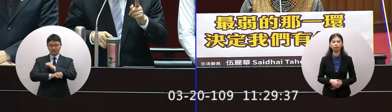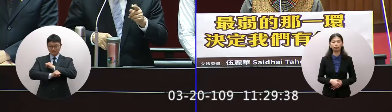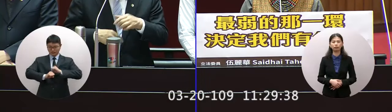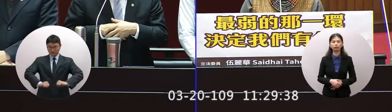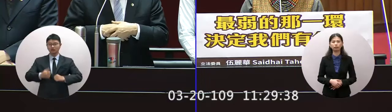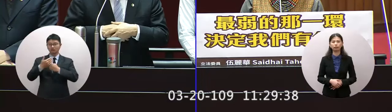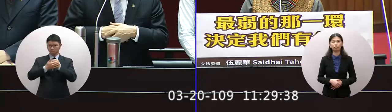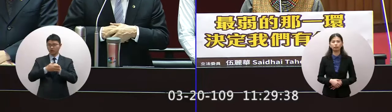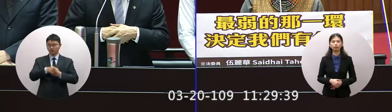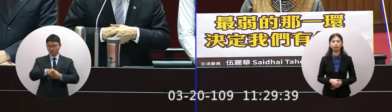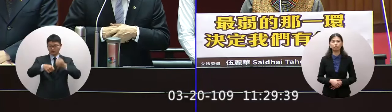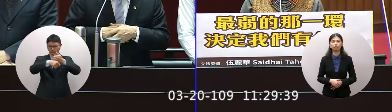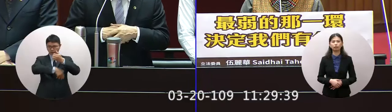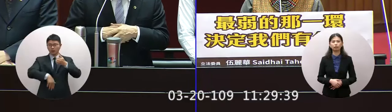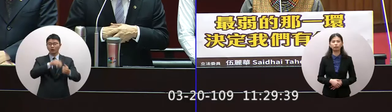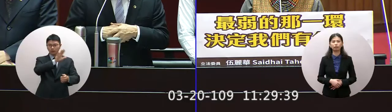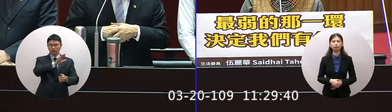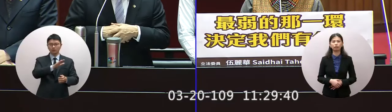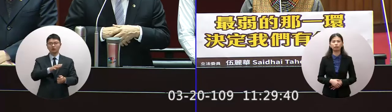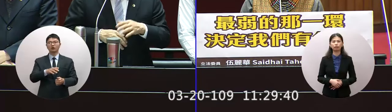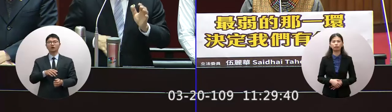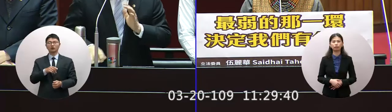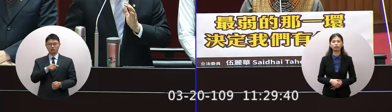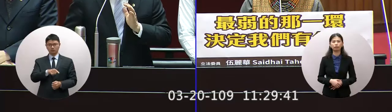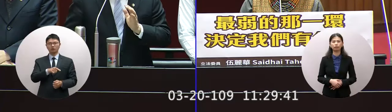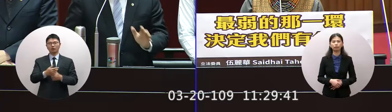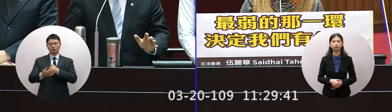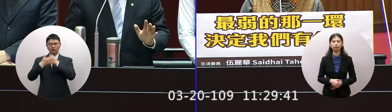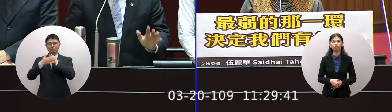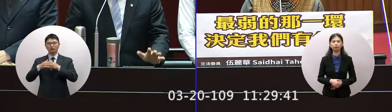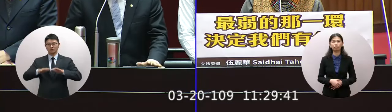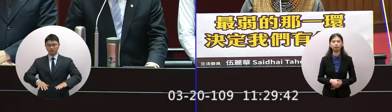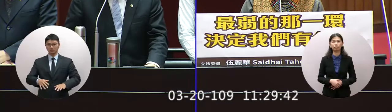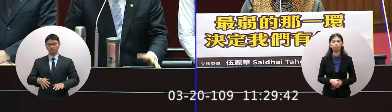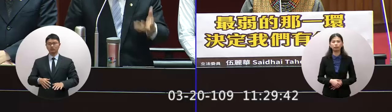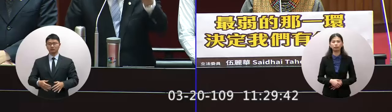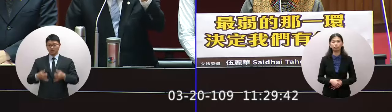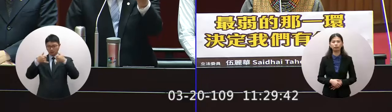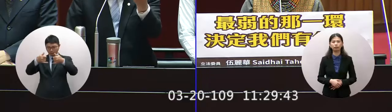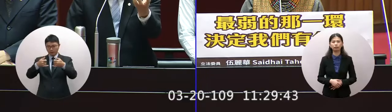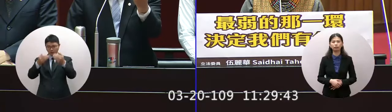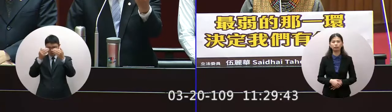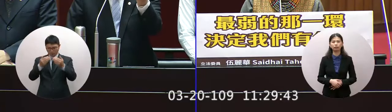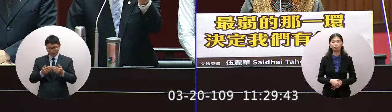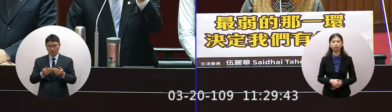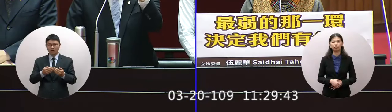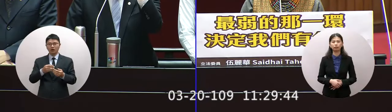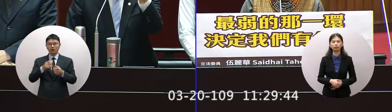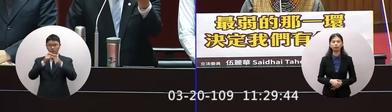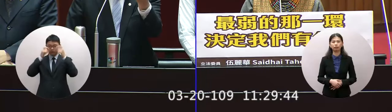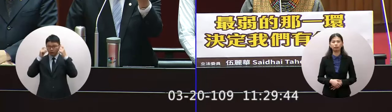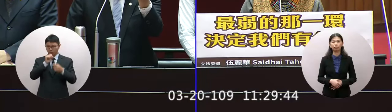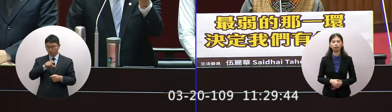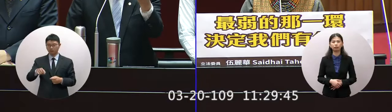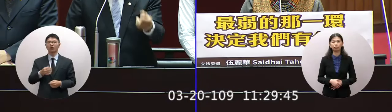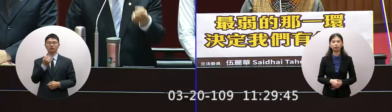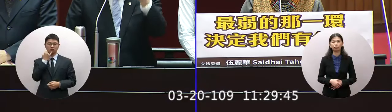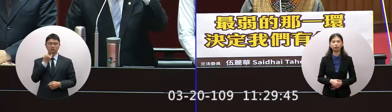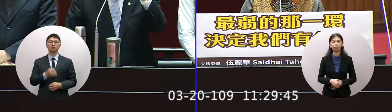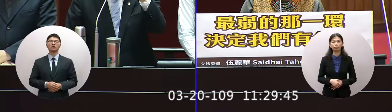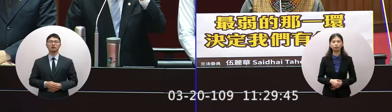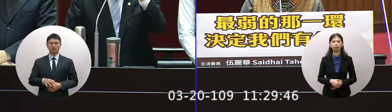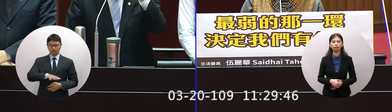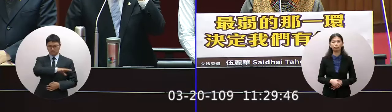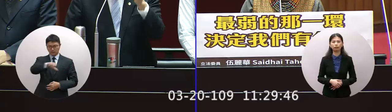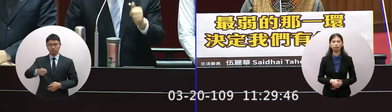第一时间做出实名制。所以我觉得我们全部就是一个国家队，